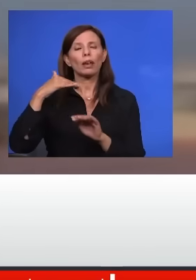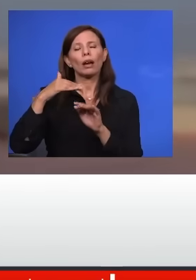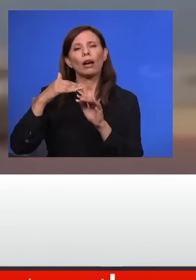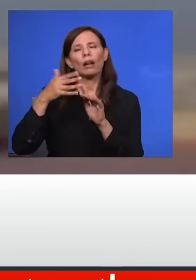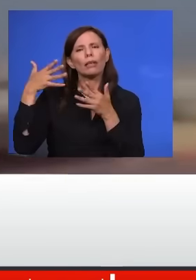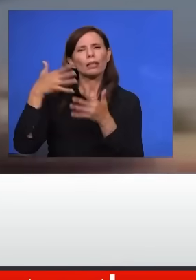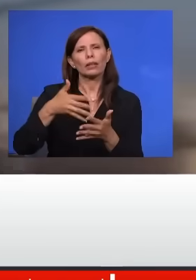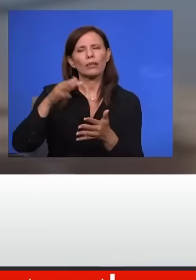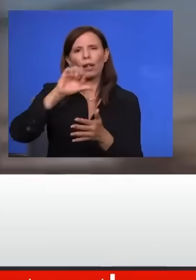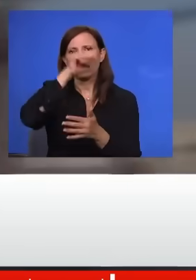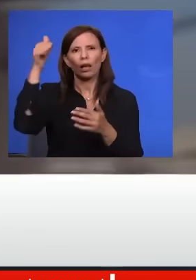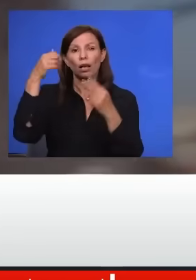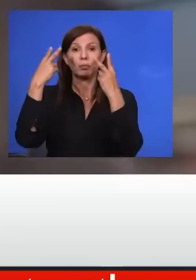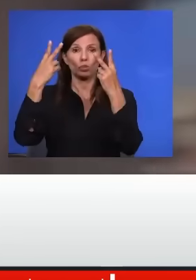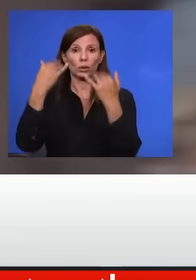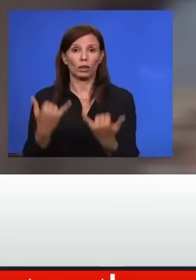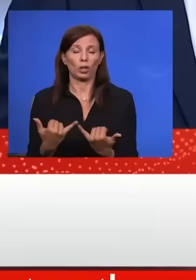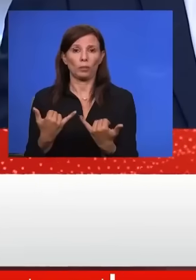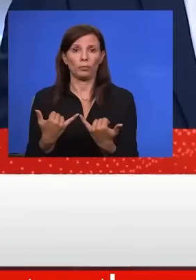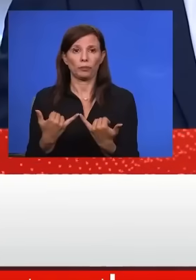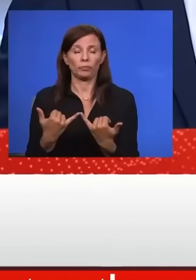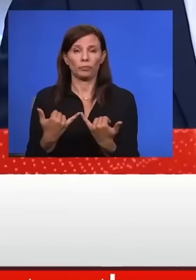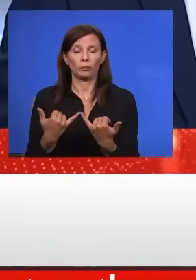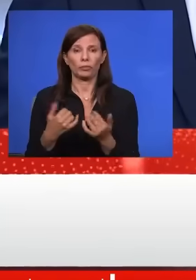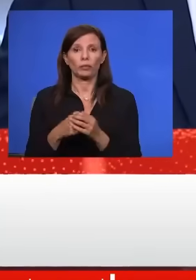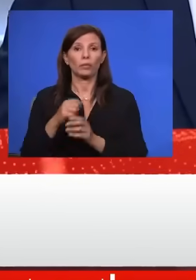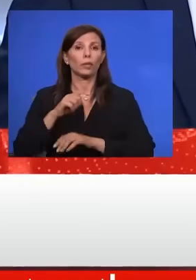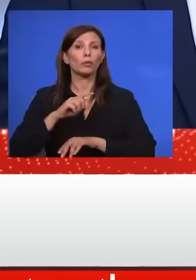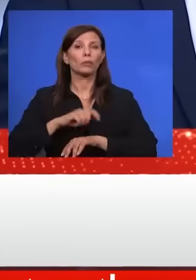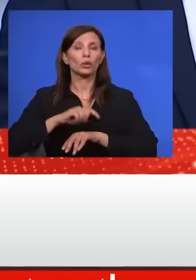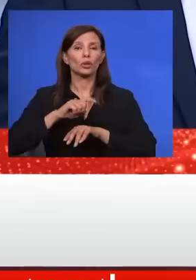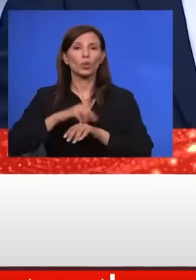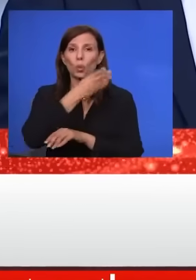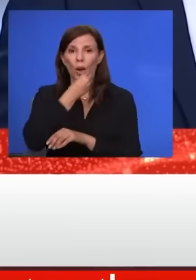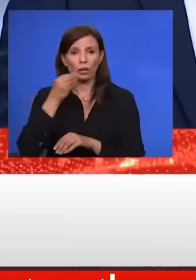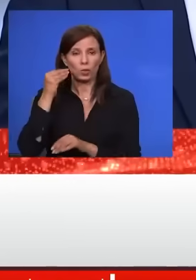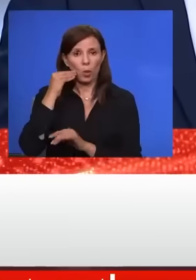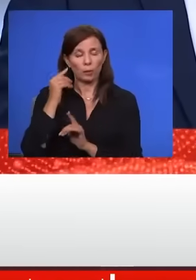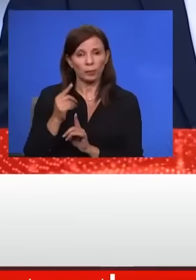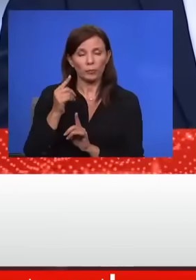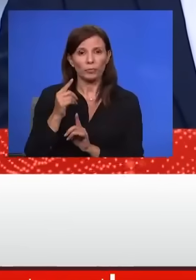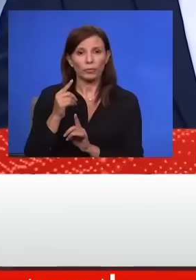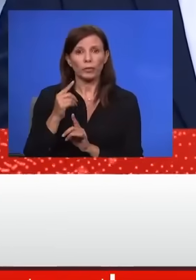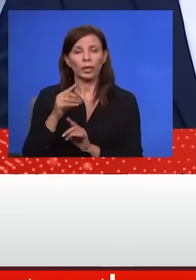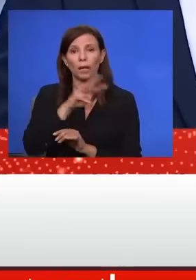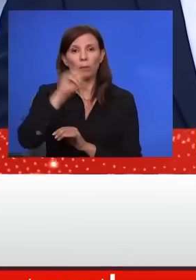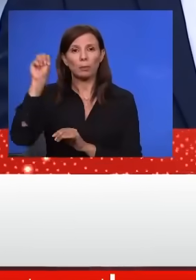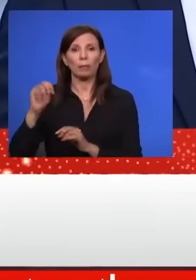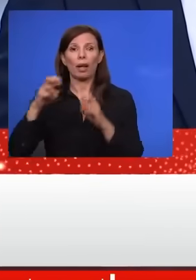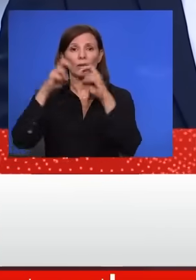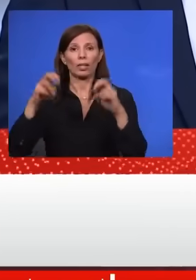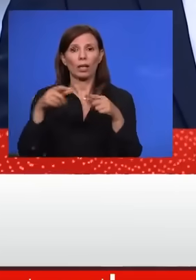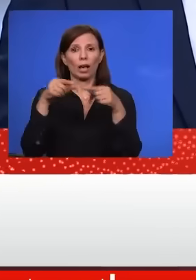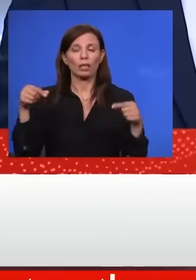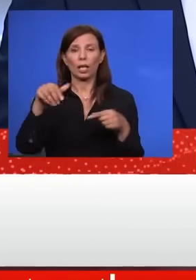שהראה היום, היא הראה היום בשעות אחר הצהריים, במערב העיר עזה, אזור בעצם